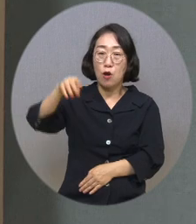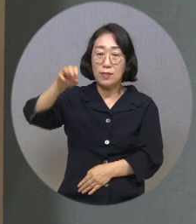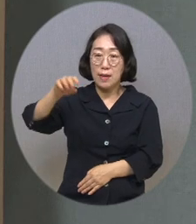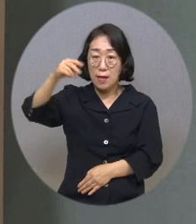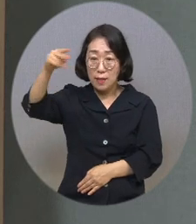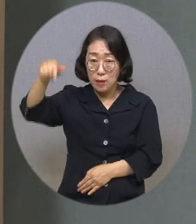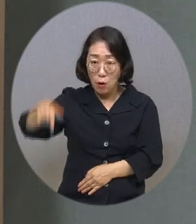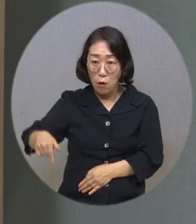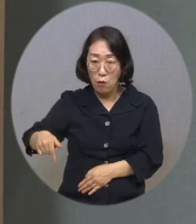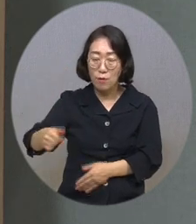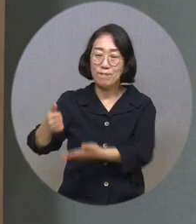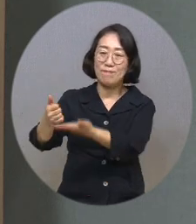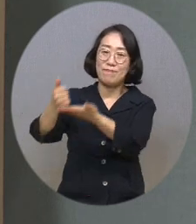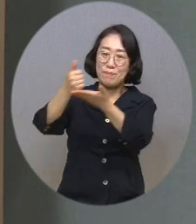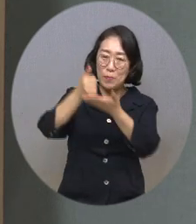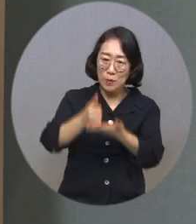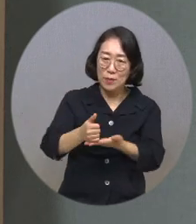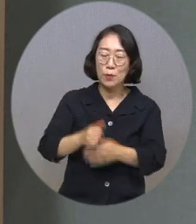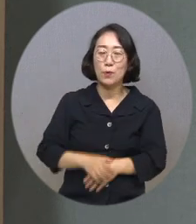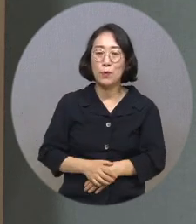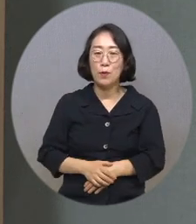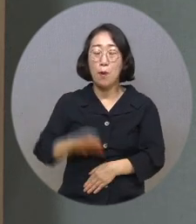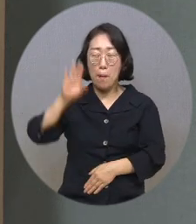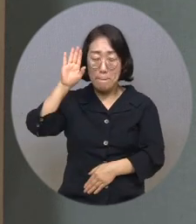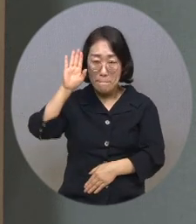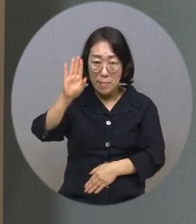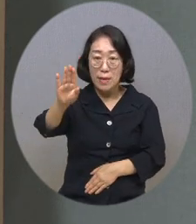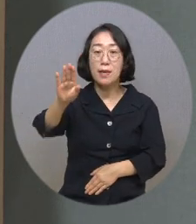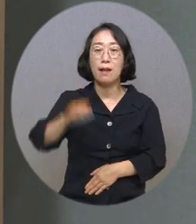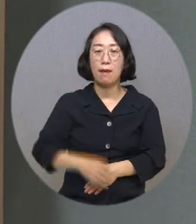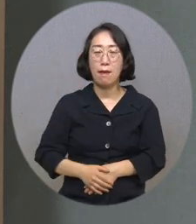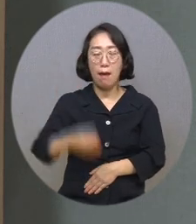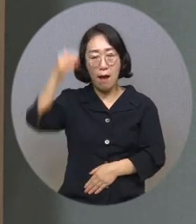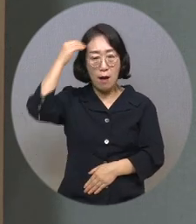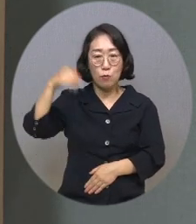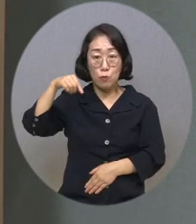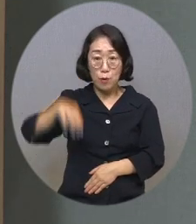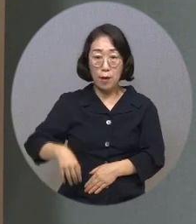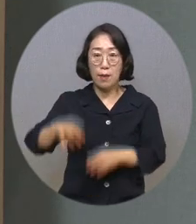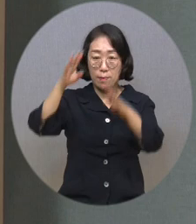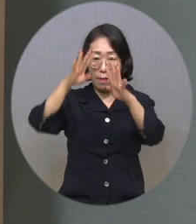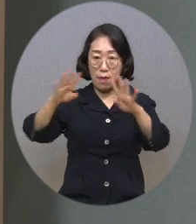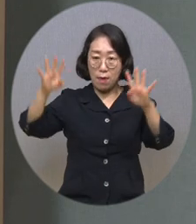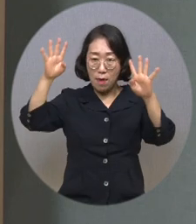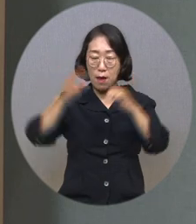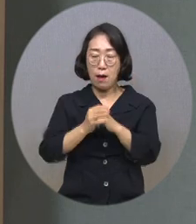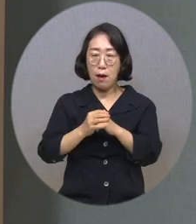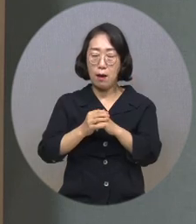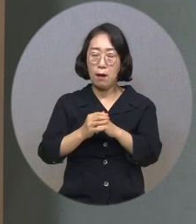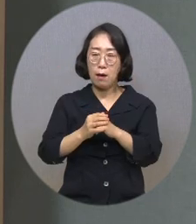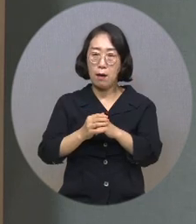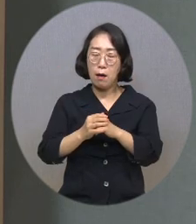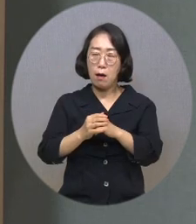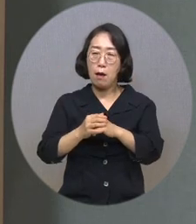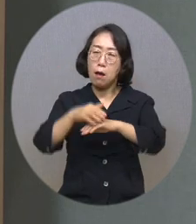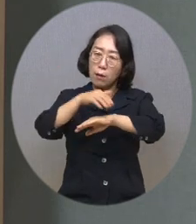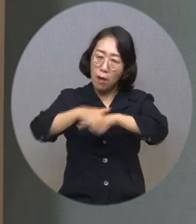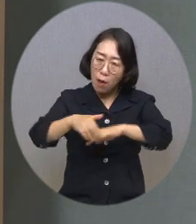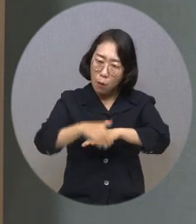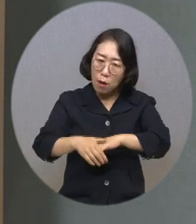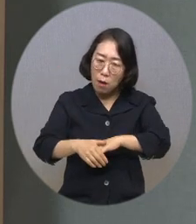정창덕 총장을 모시고 미래 대한민국의 대학의 청사진은